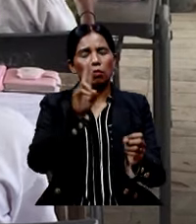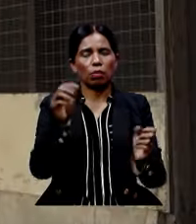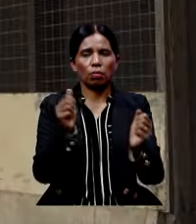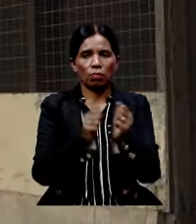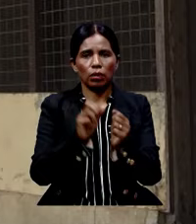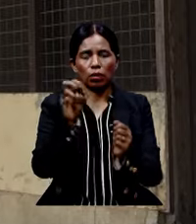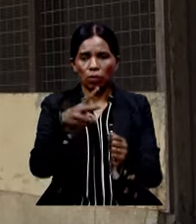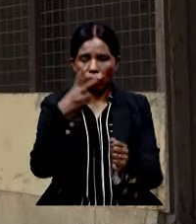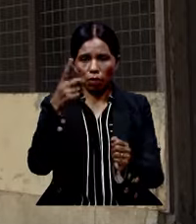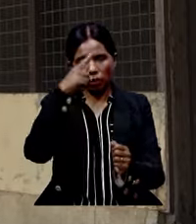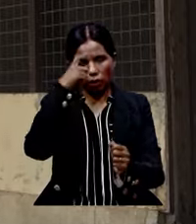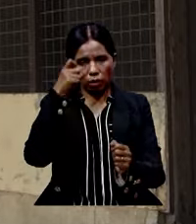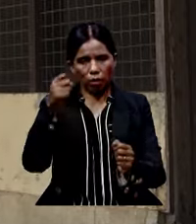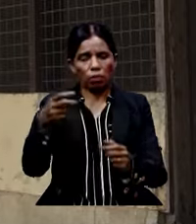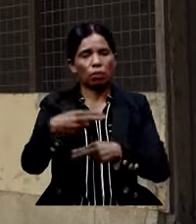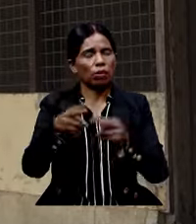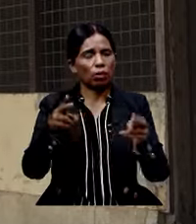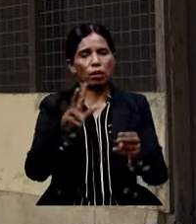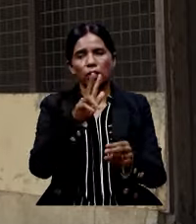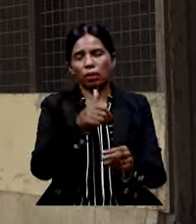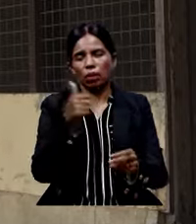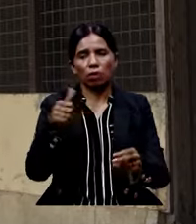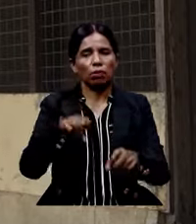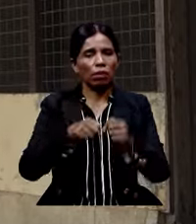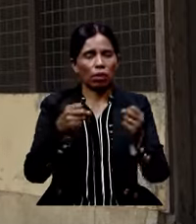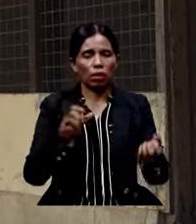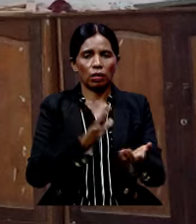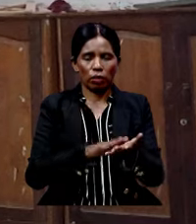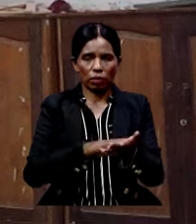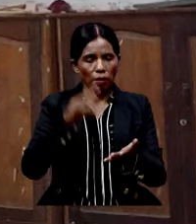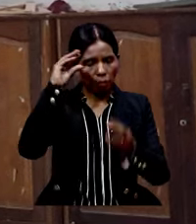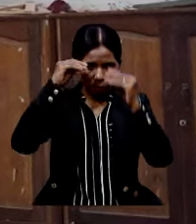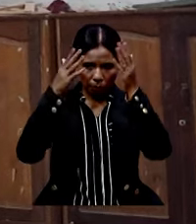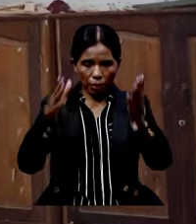sanur resen 2, tambah sala tolu selu kondisi ngaat. Sekolah nih rezista profesor